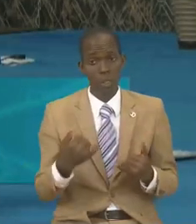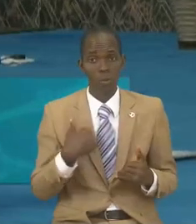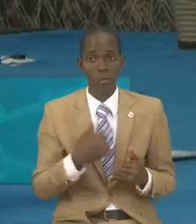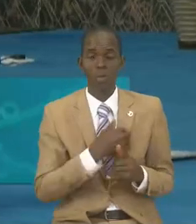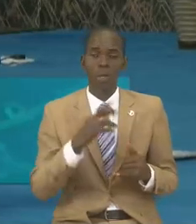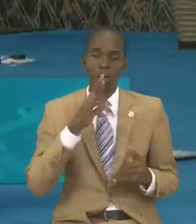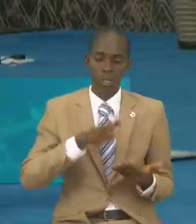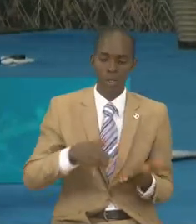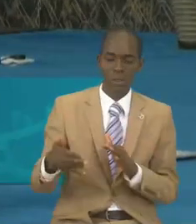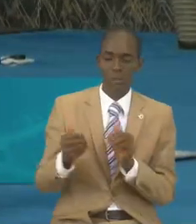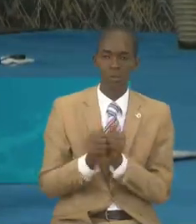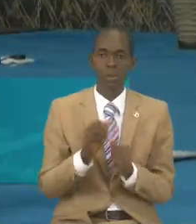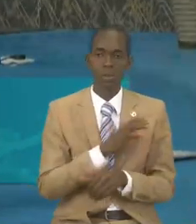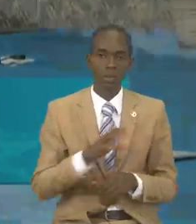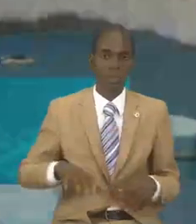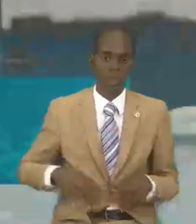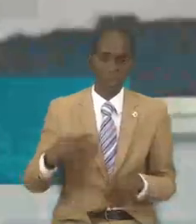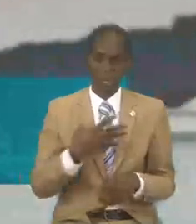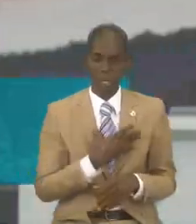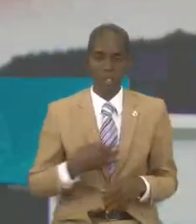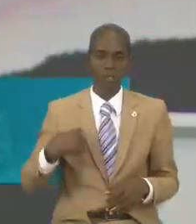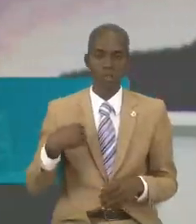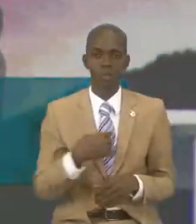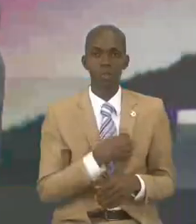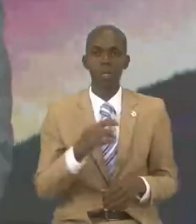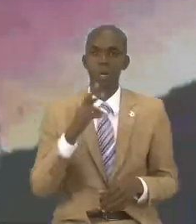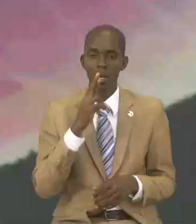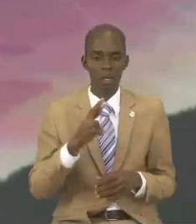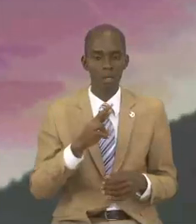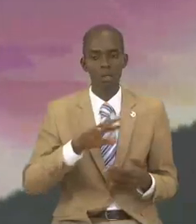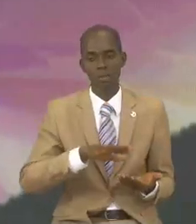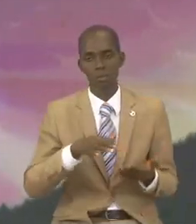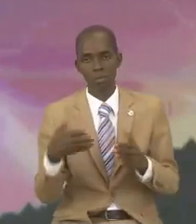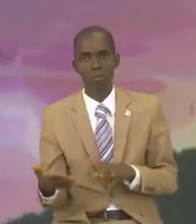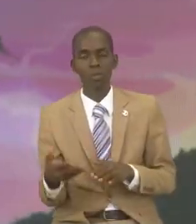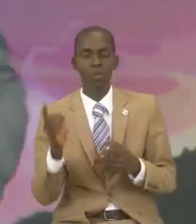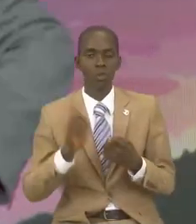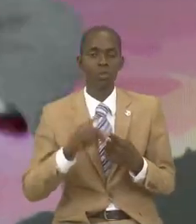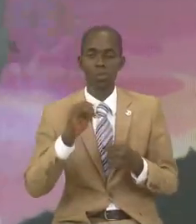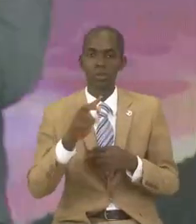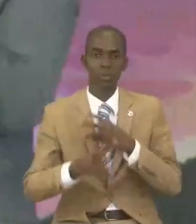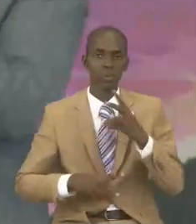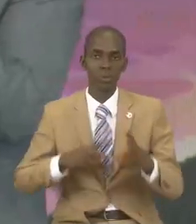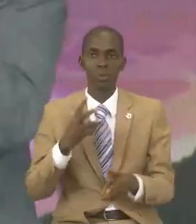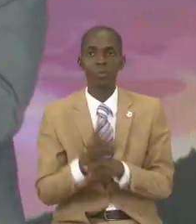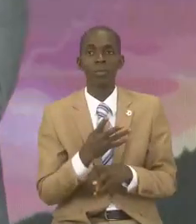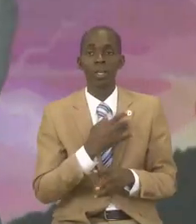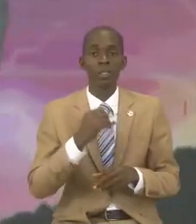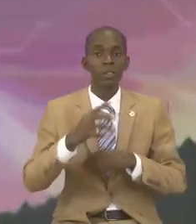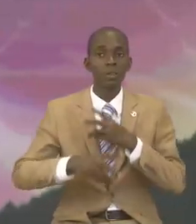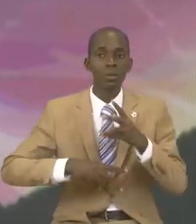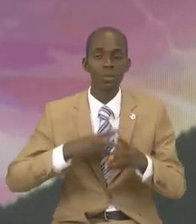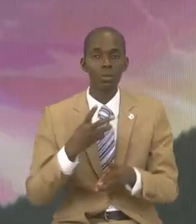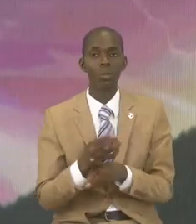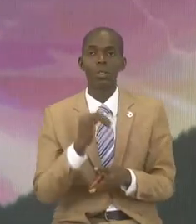sommes crucifiés avec Christ et nous sommes crucifiés au monde. Et le